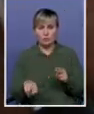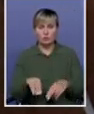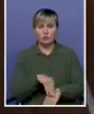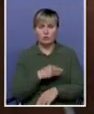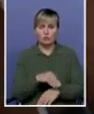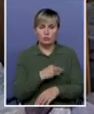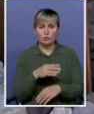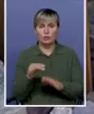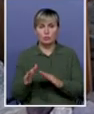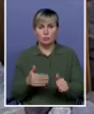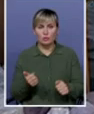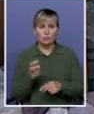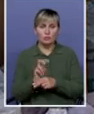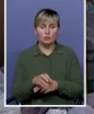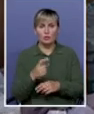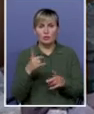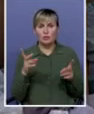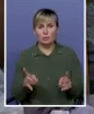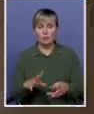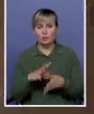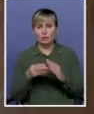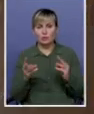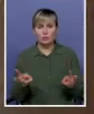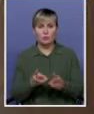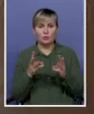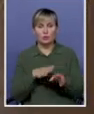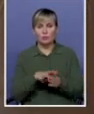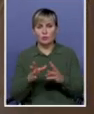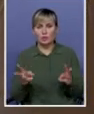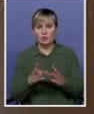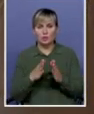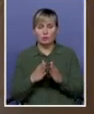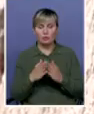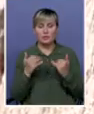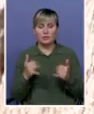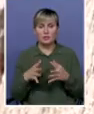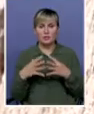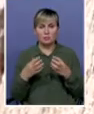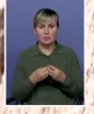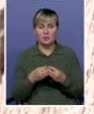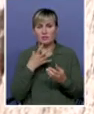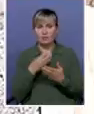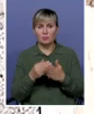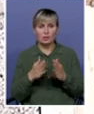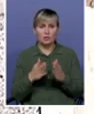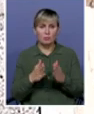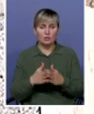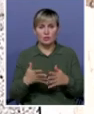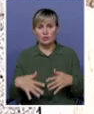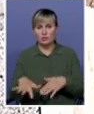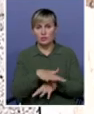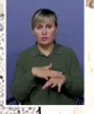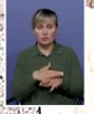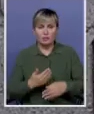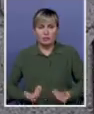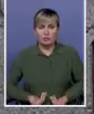супругу, а после пришла еще одна беда. В результате пожара полностью сгорел дом. Сейчас семья вместе со своими домашними питомцами ютятся в